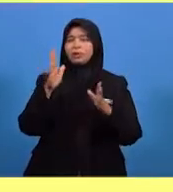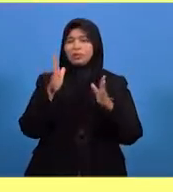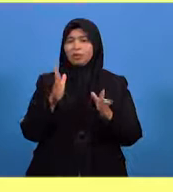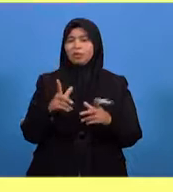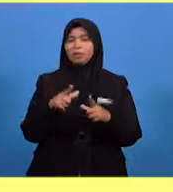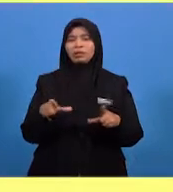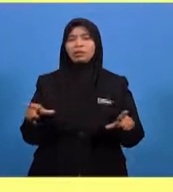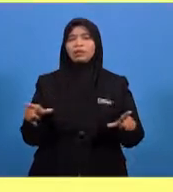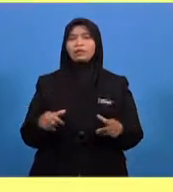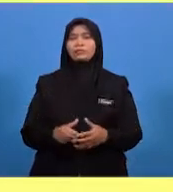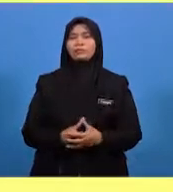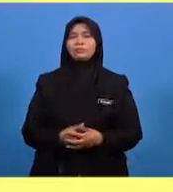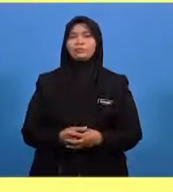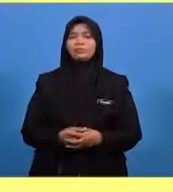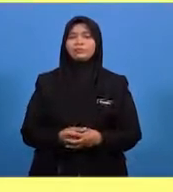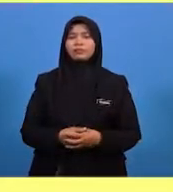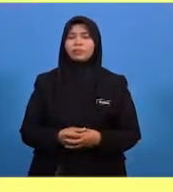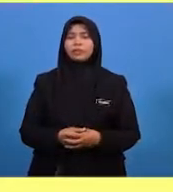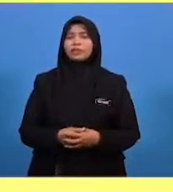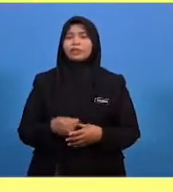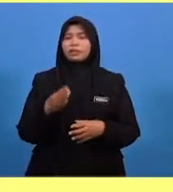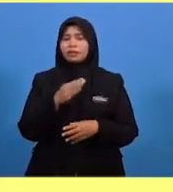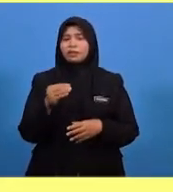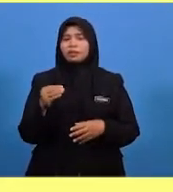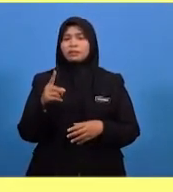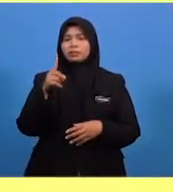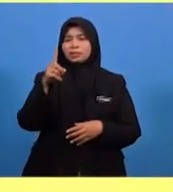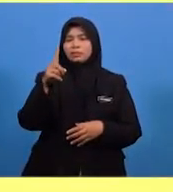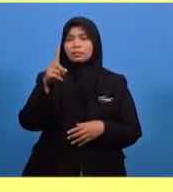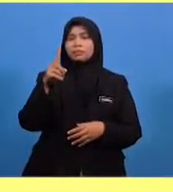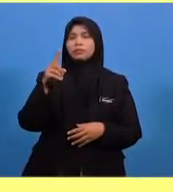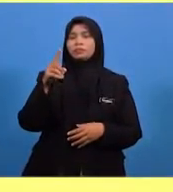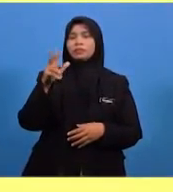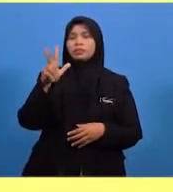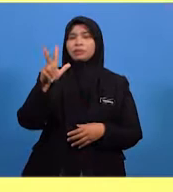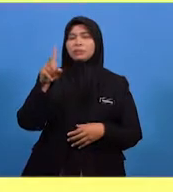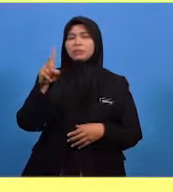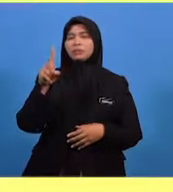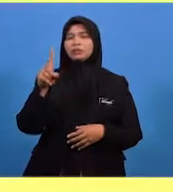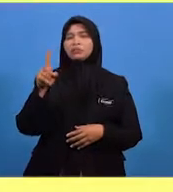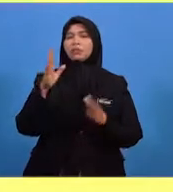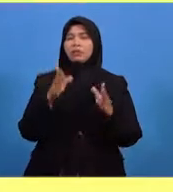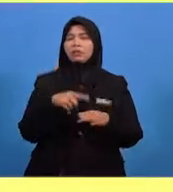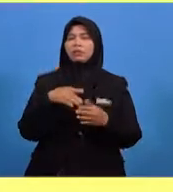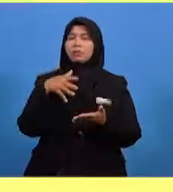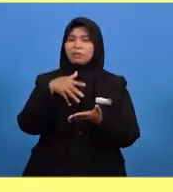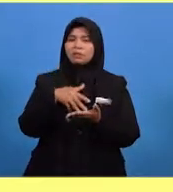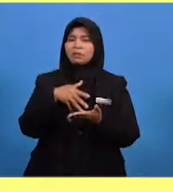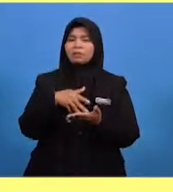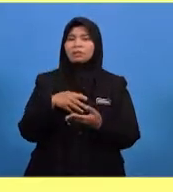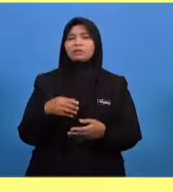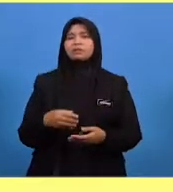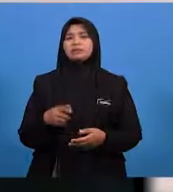lain di pertagas mana Kalau 131 orang dipenjarakan di